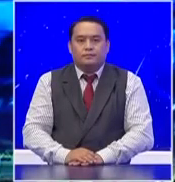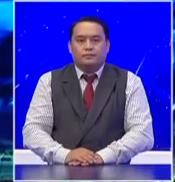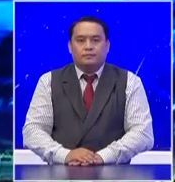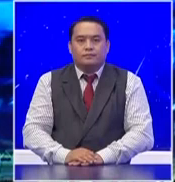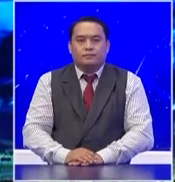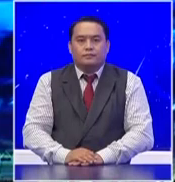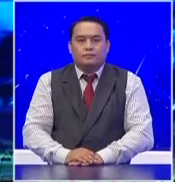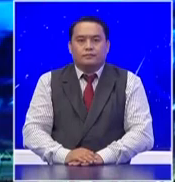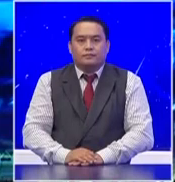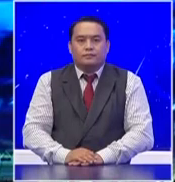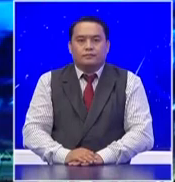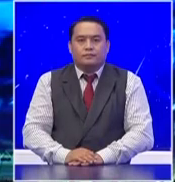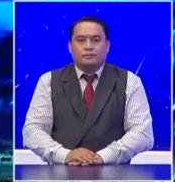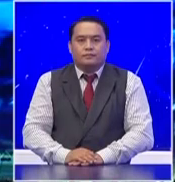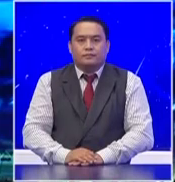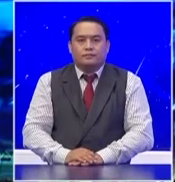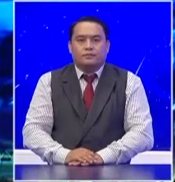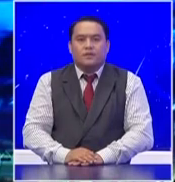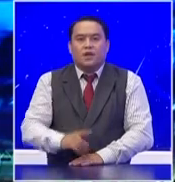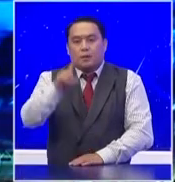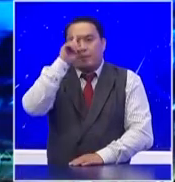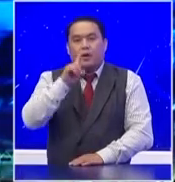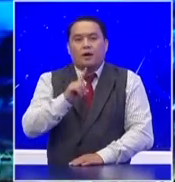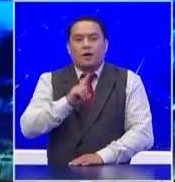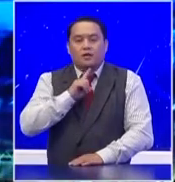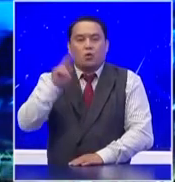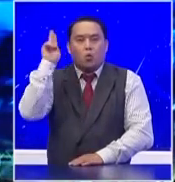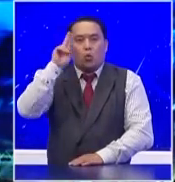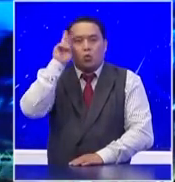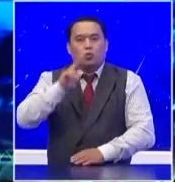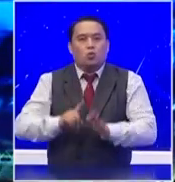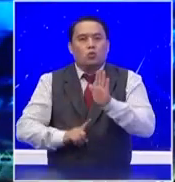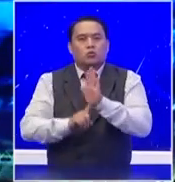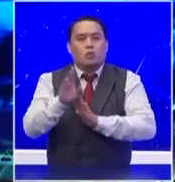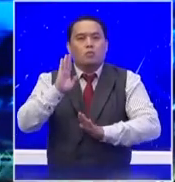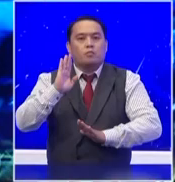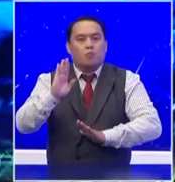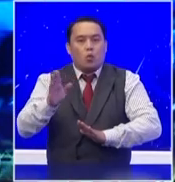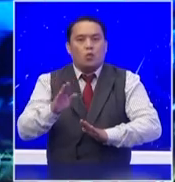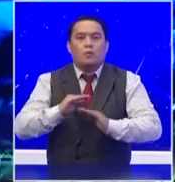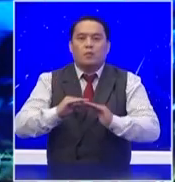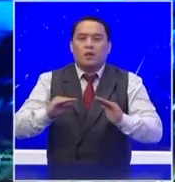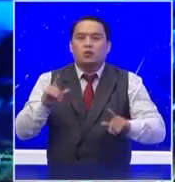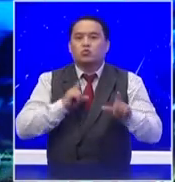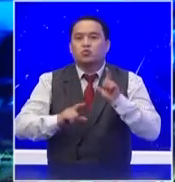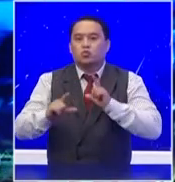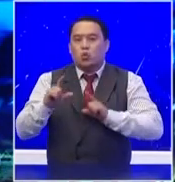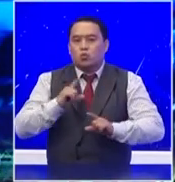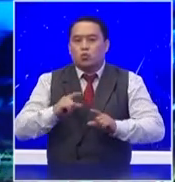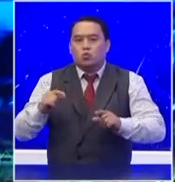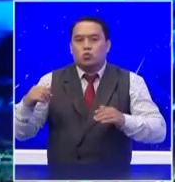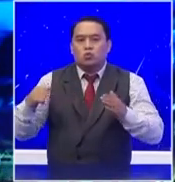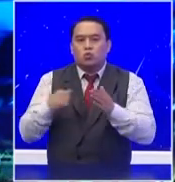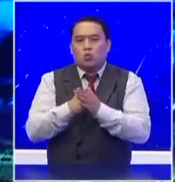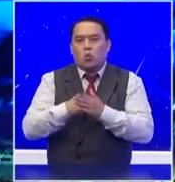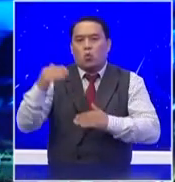Тағы да тауға өмілеу басталама. Бір айдан соң жаңа оқу жылы екені белгілі. Бірақ бөктерлік оқушылар мен студенттер қас қарайғанша тауды